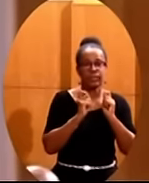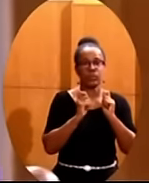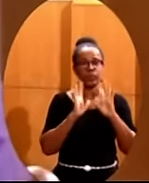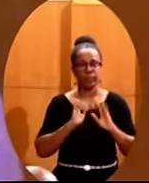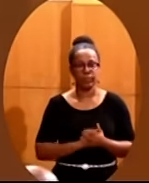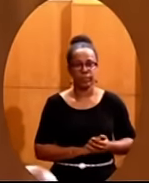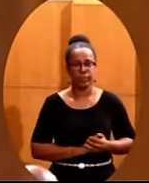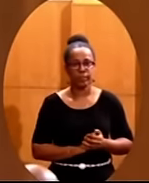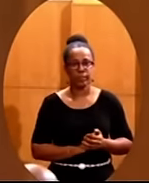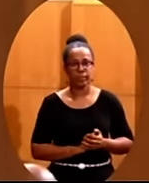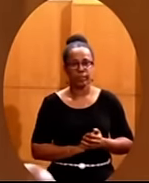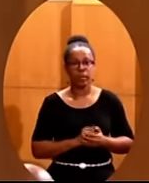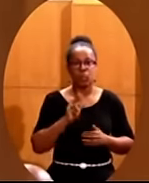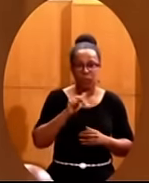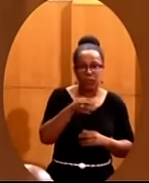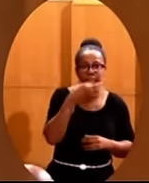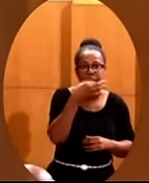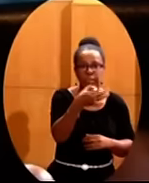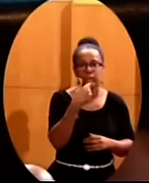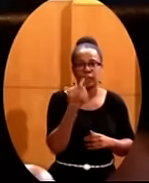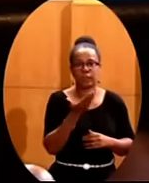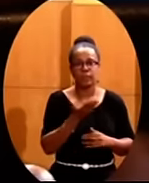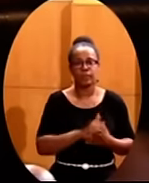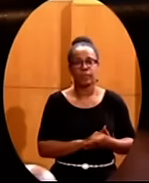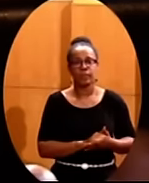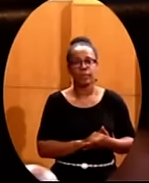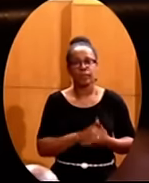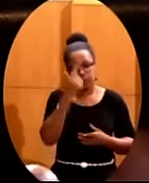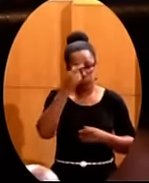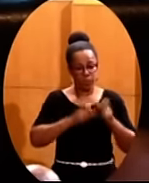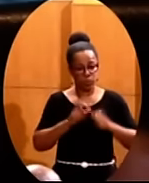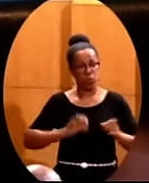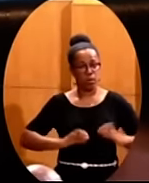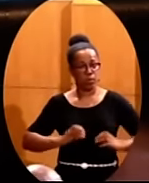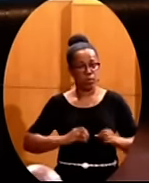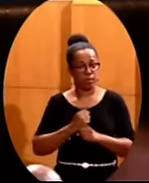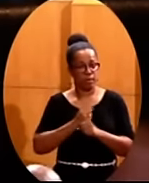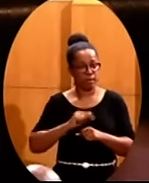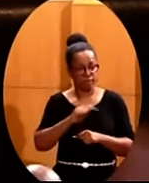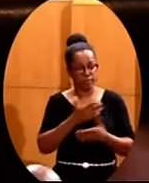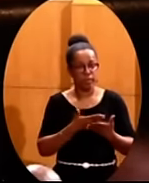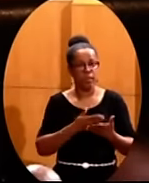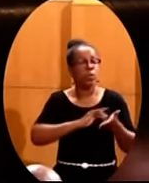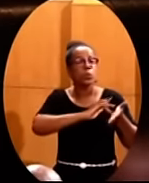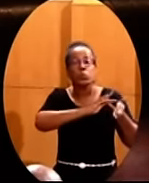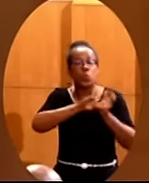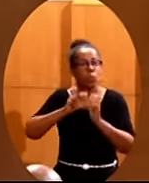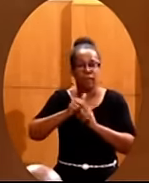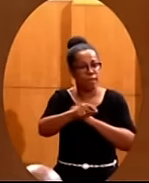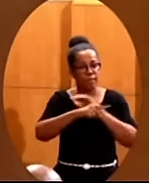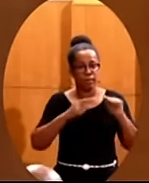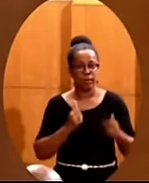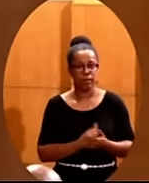précautions je veux leur dire à ces collaborateur que tout sera